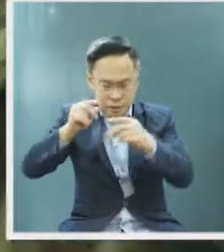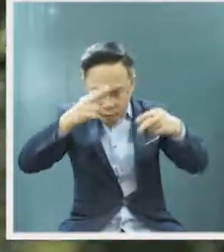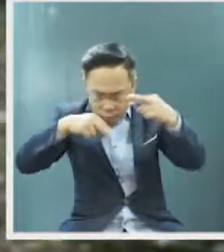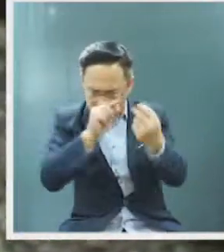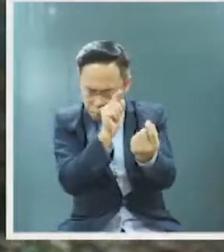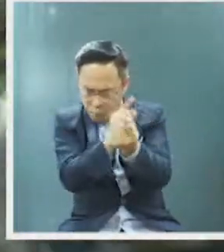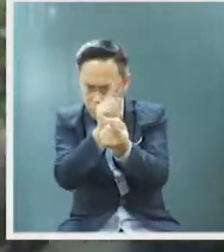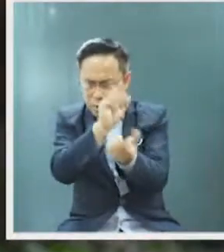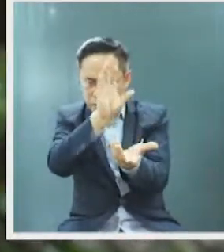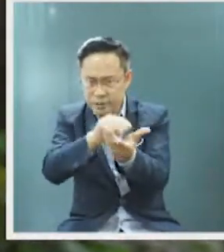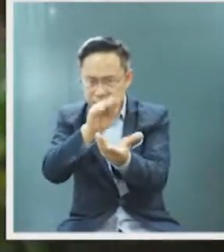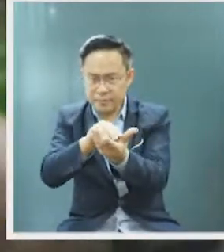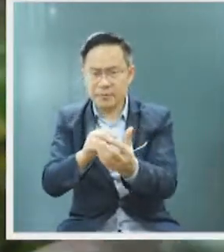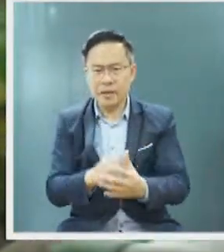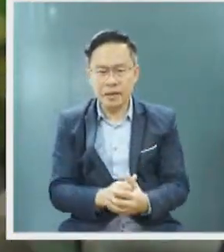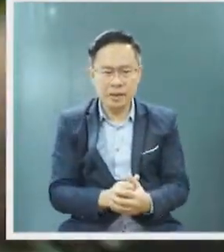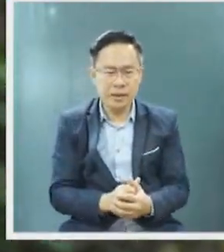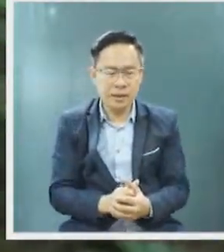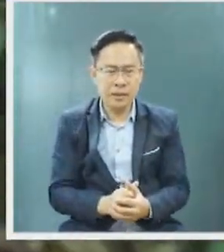าระหว่างลาดตระเวน